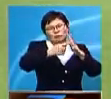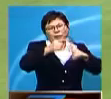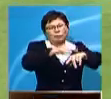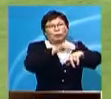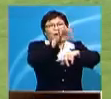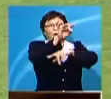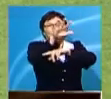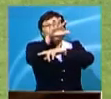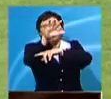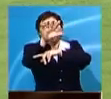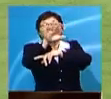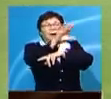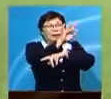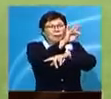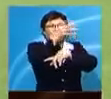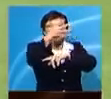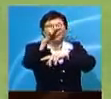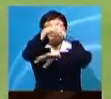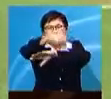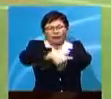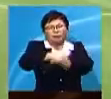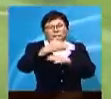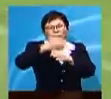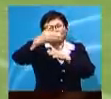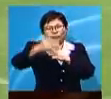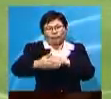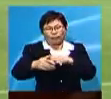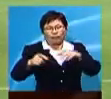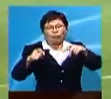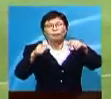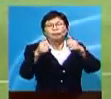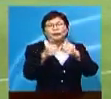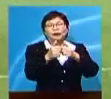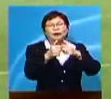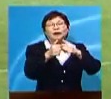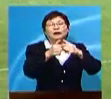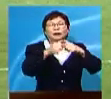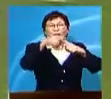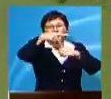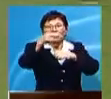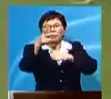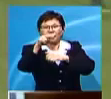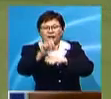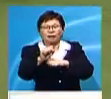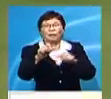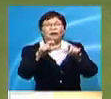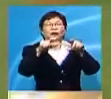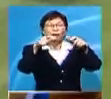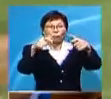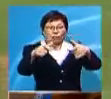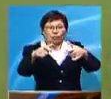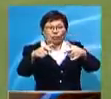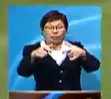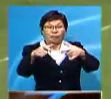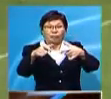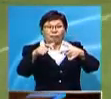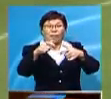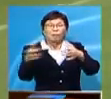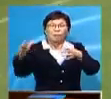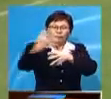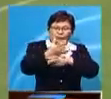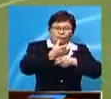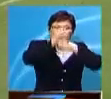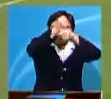pukul 815 malam selepas jaringan dengan pknsadinin sudah pas Lakar